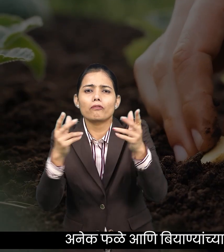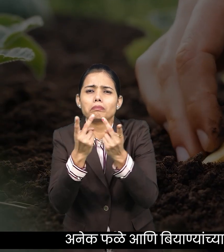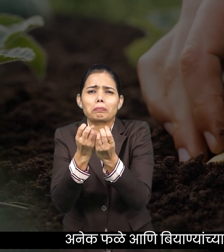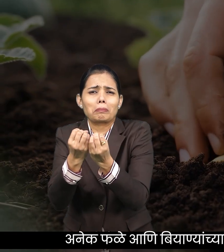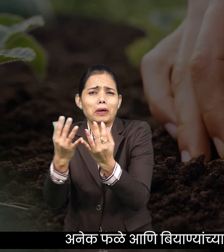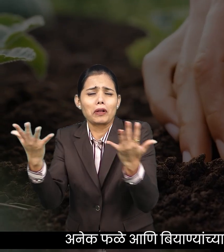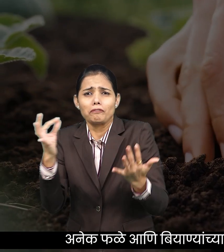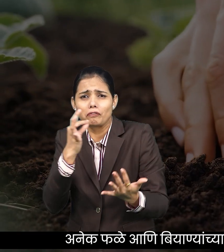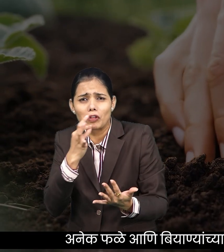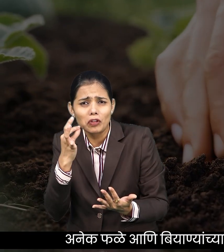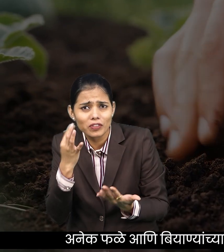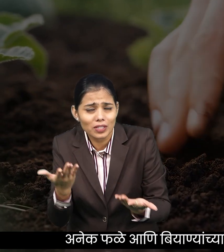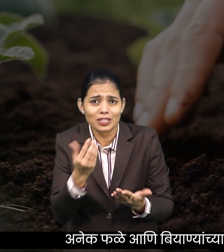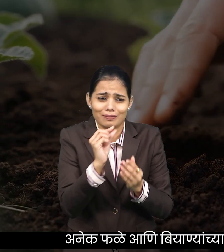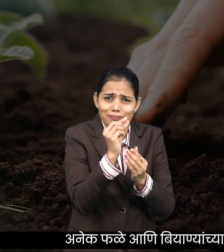मोठी असते.